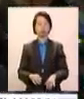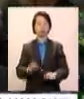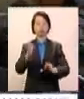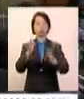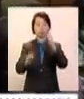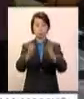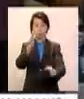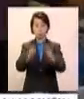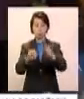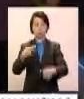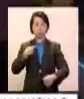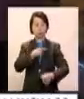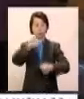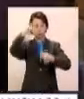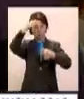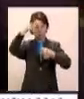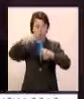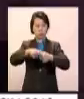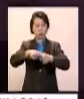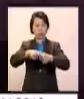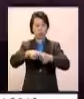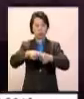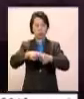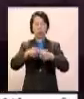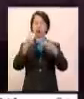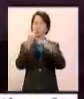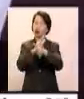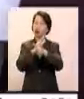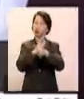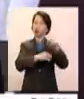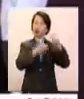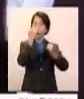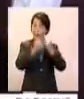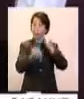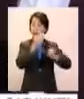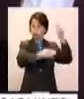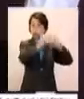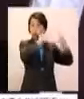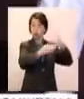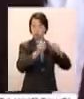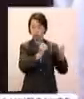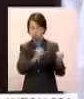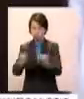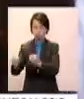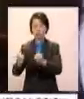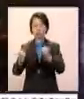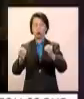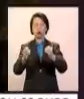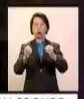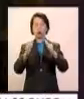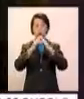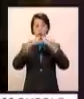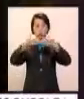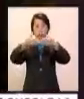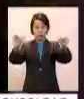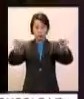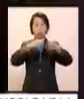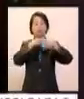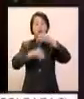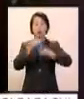Kalau kita ingat yang kali terakhir Majlis Rumah Terbuka Malaysia